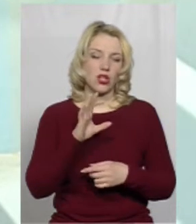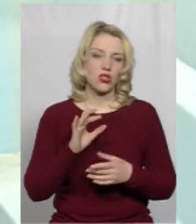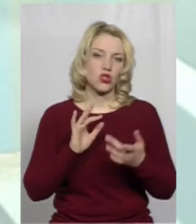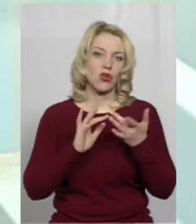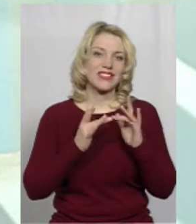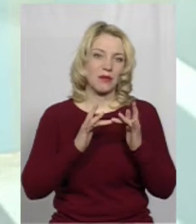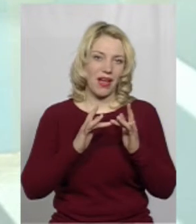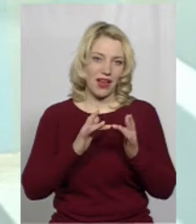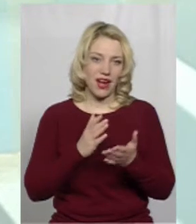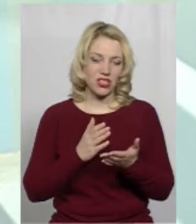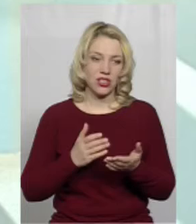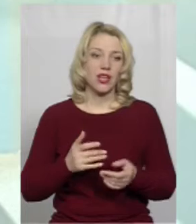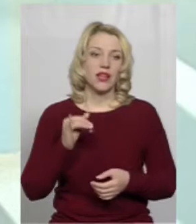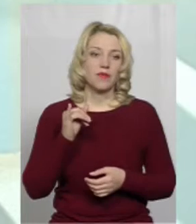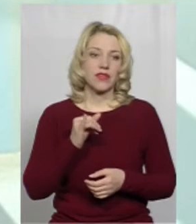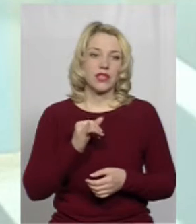стала...